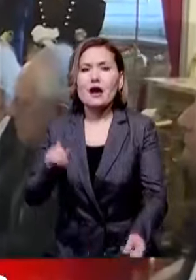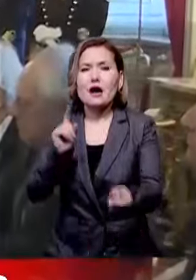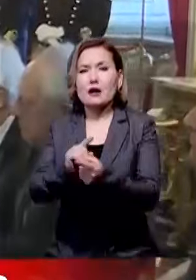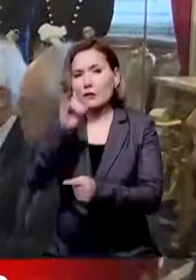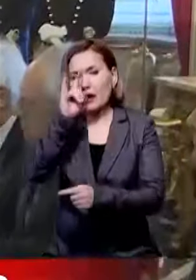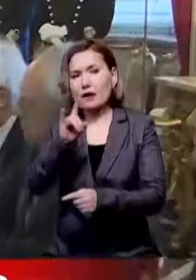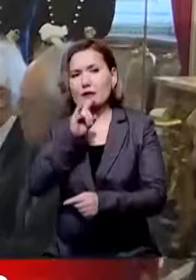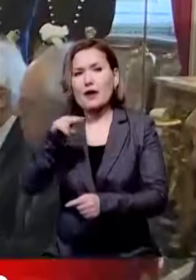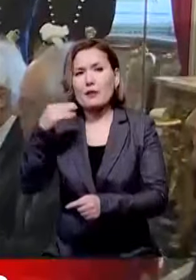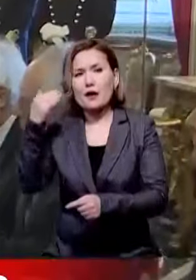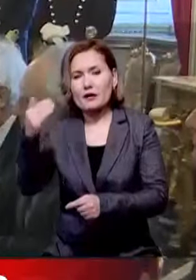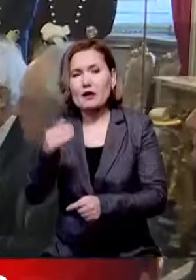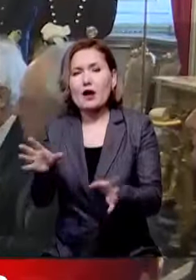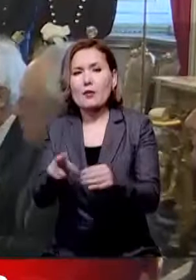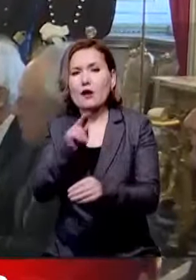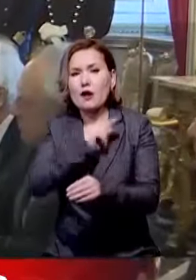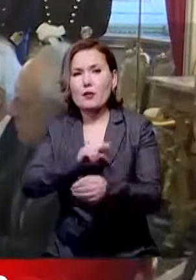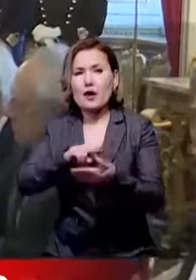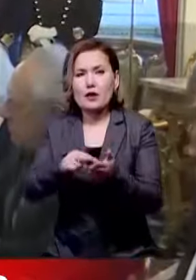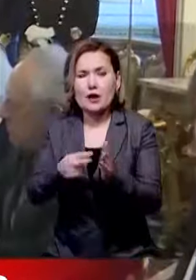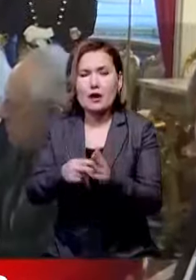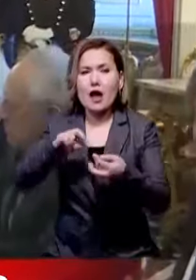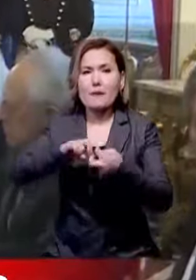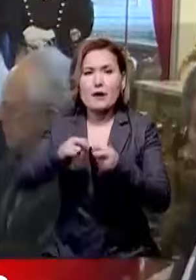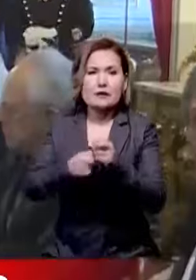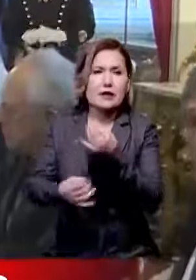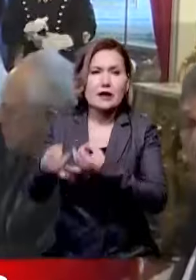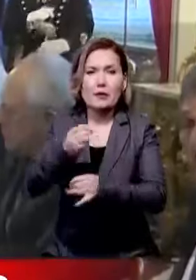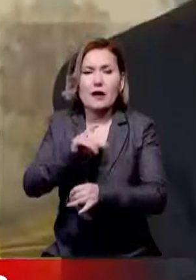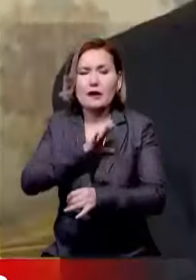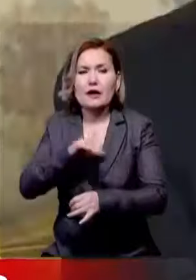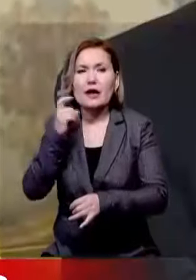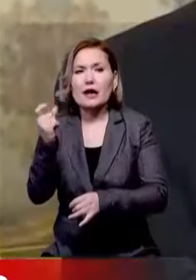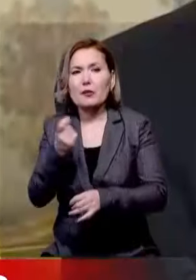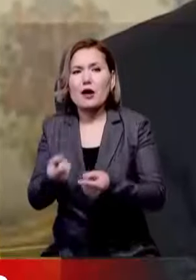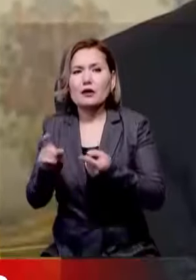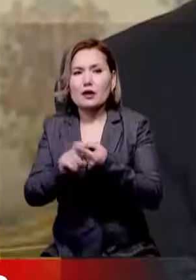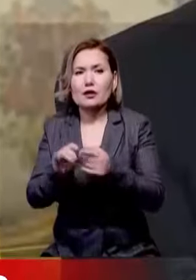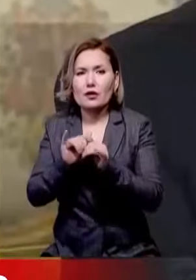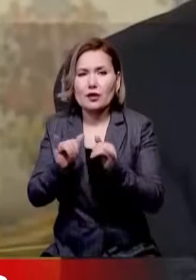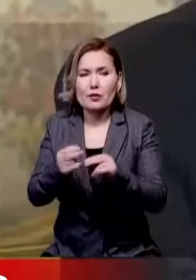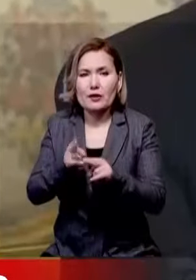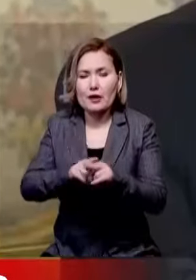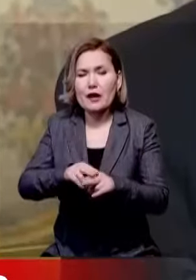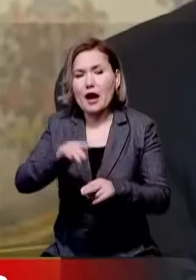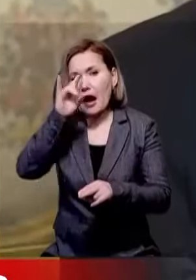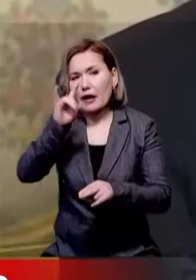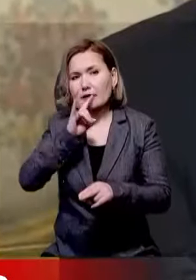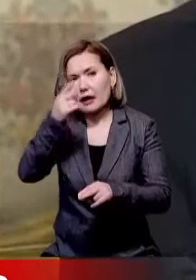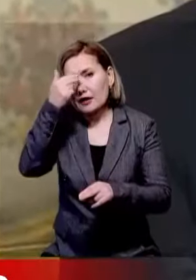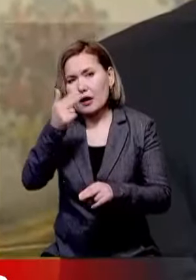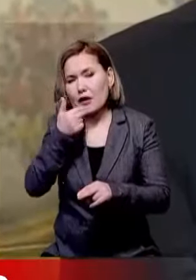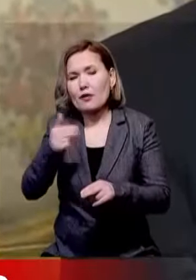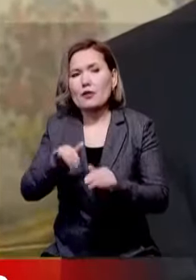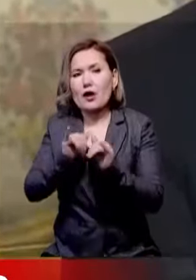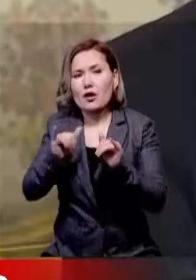Кездесуде Қазақ президенті өзара мүддені көздейтін мәселелерді, атап айтқанда экономикалық байланыстарды дамыту және екі елді